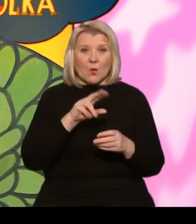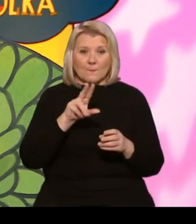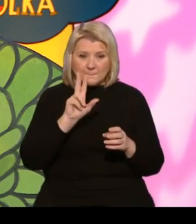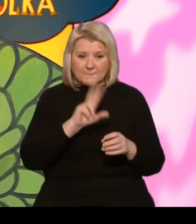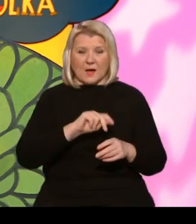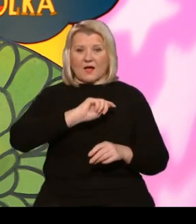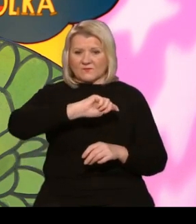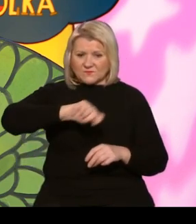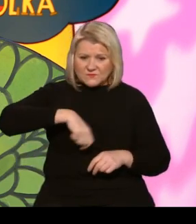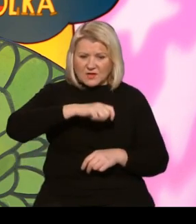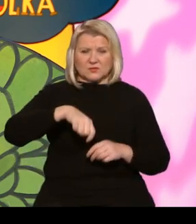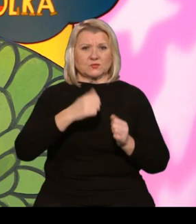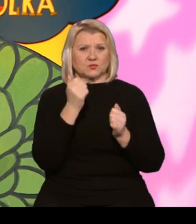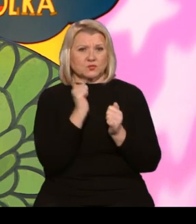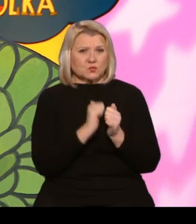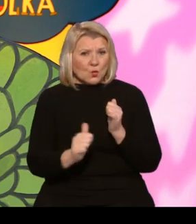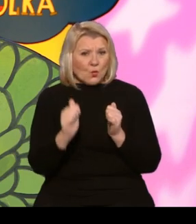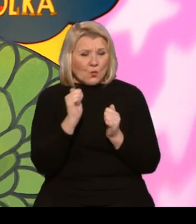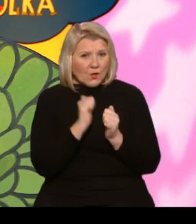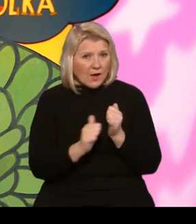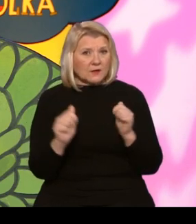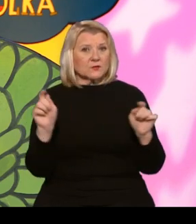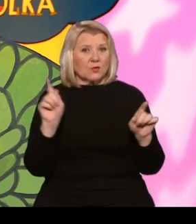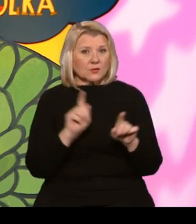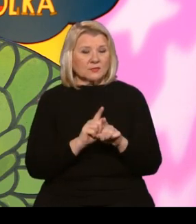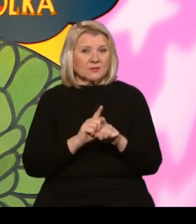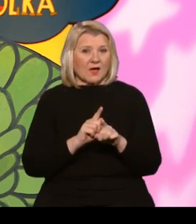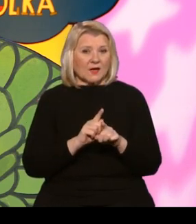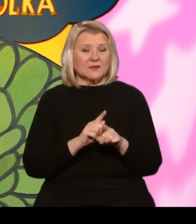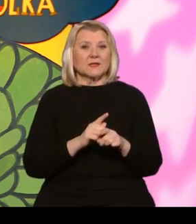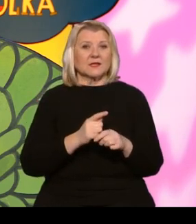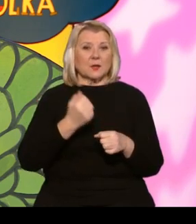vařečku, struhadlo a paličku.